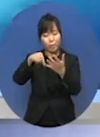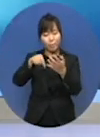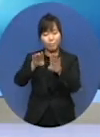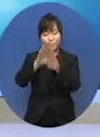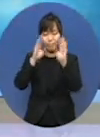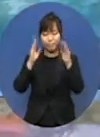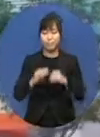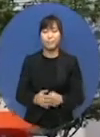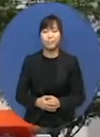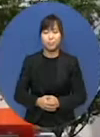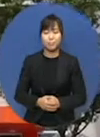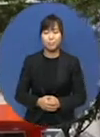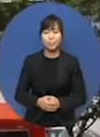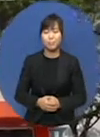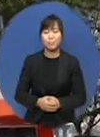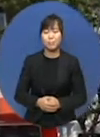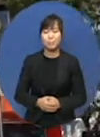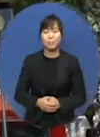기자입니다.